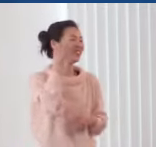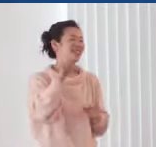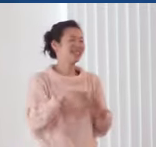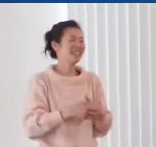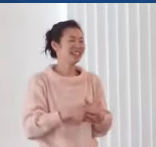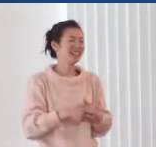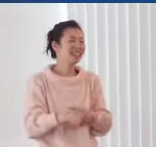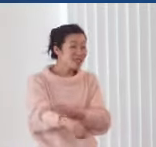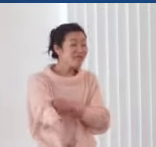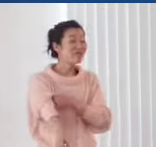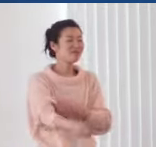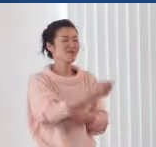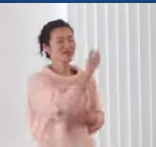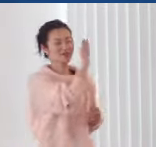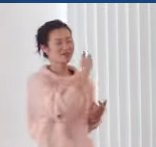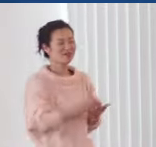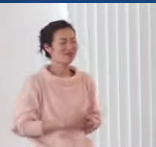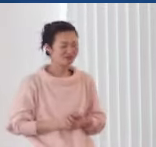訳の